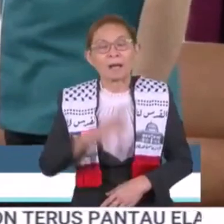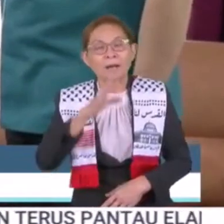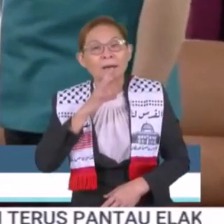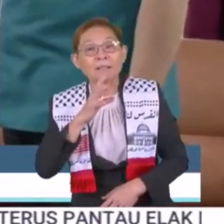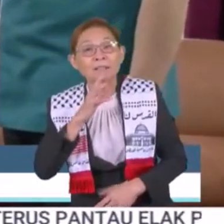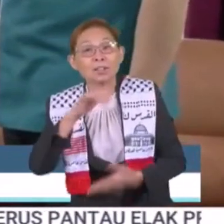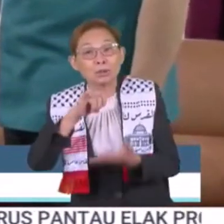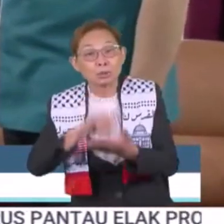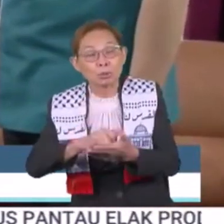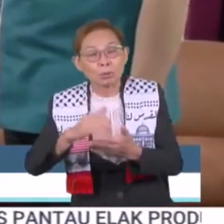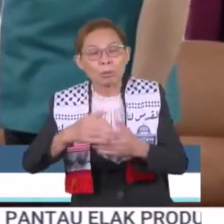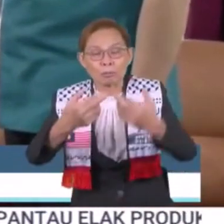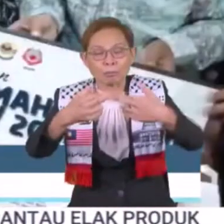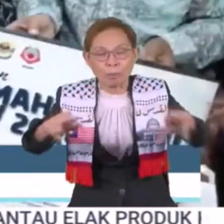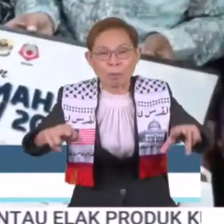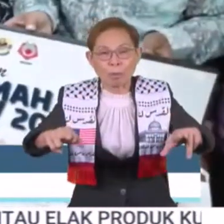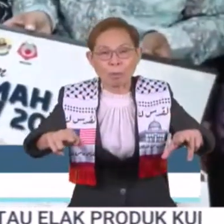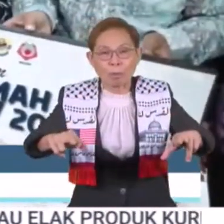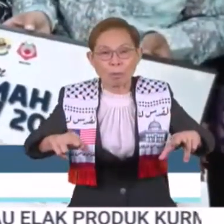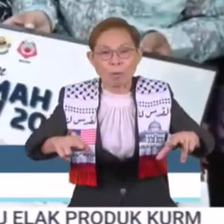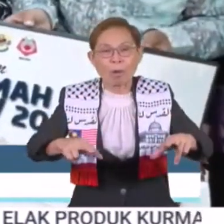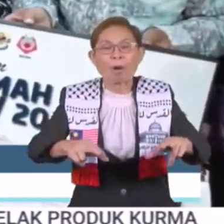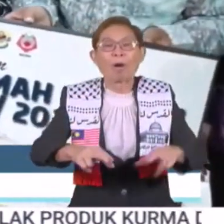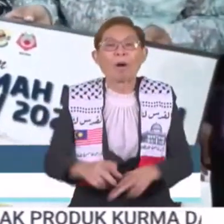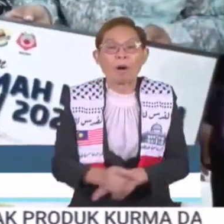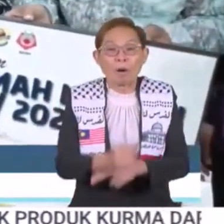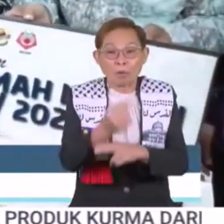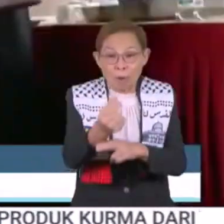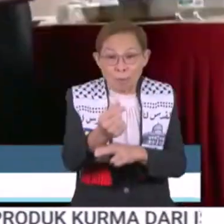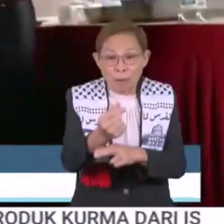Beliau berkata demikian selepas merasmikan Iftar Rahmah